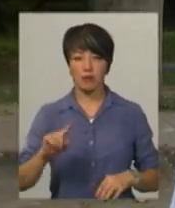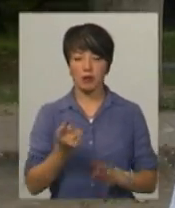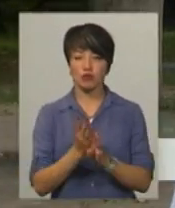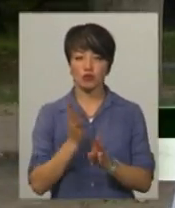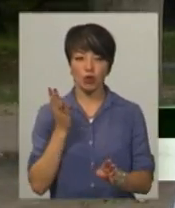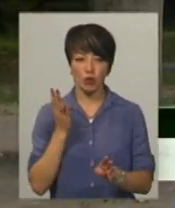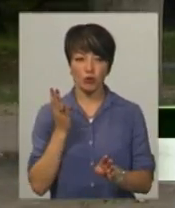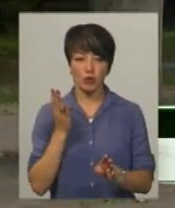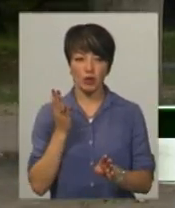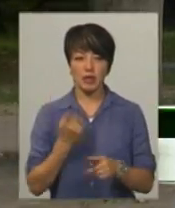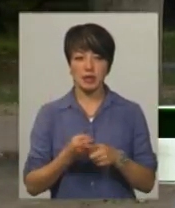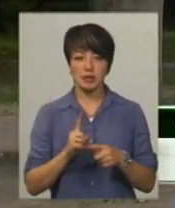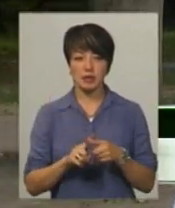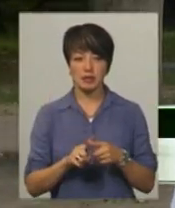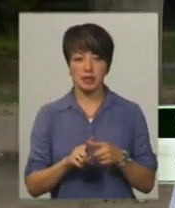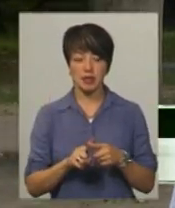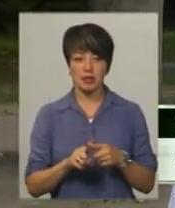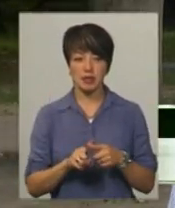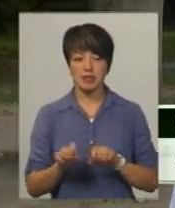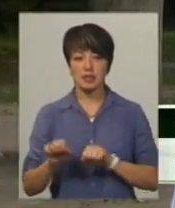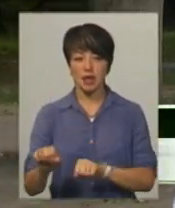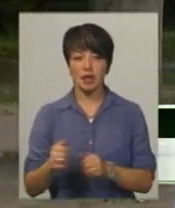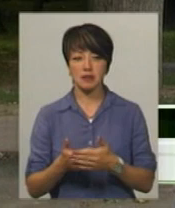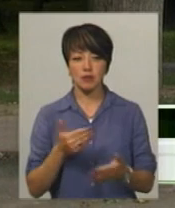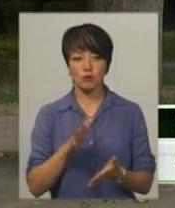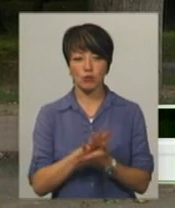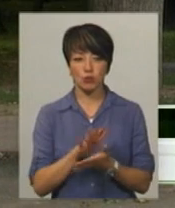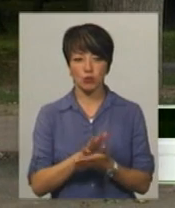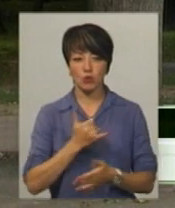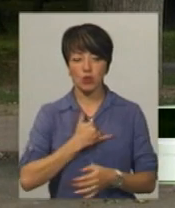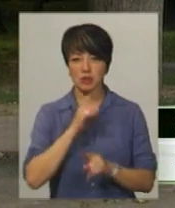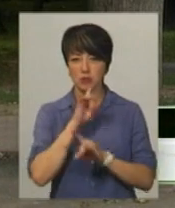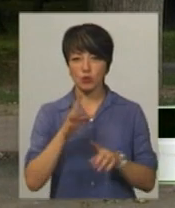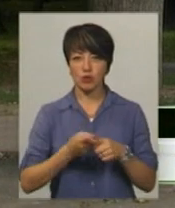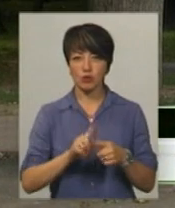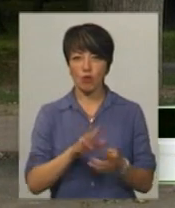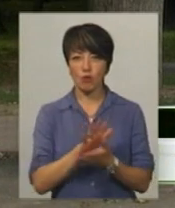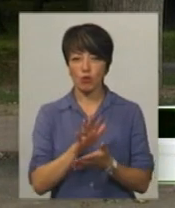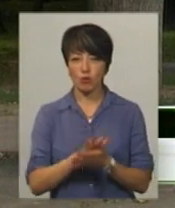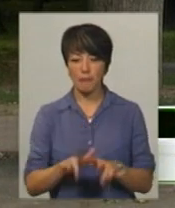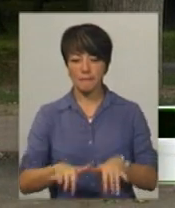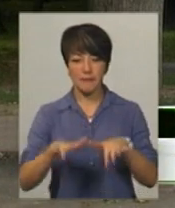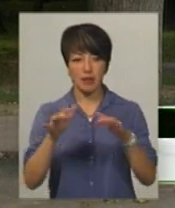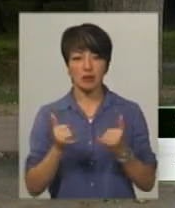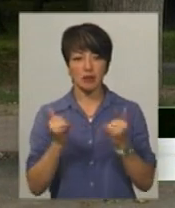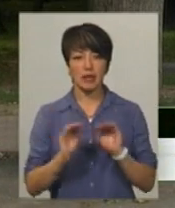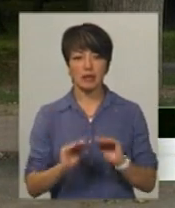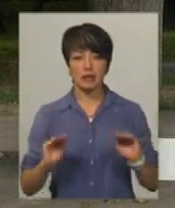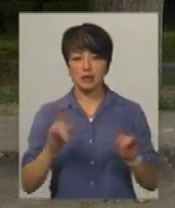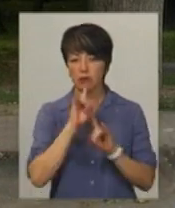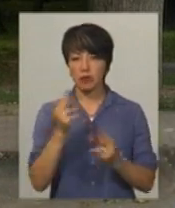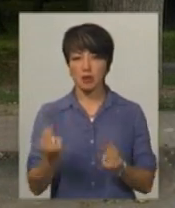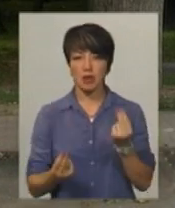чергу це не захист від бруду. У нас не буде оцього бруду, пилу для дітей. Діти будуть гратися